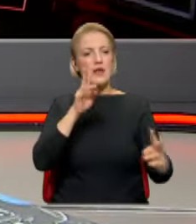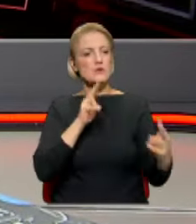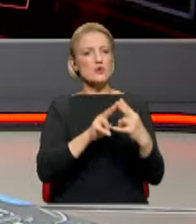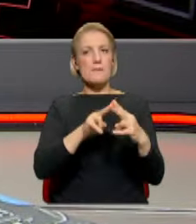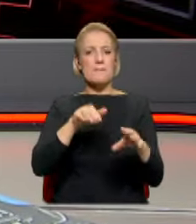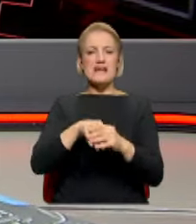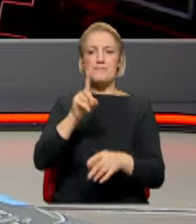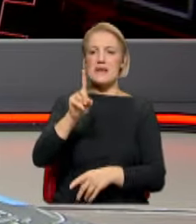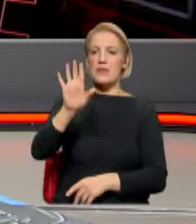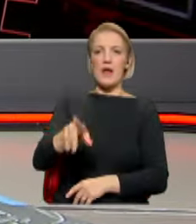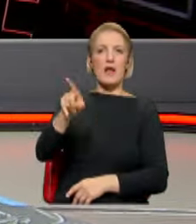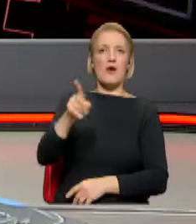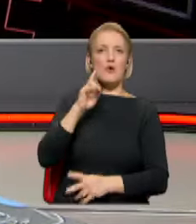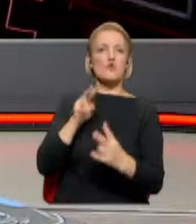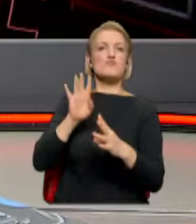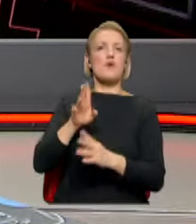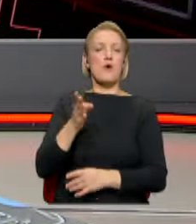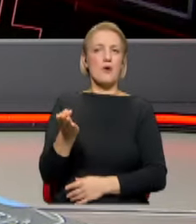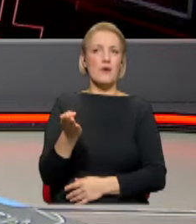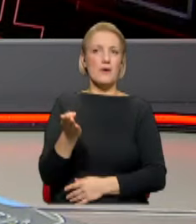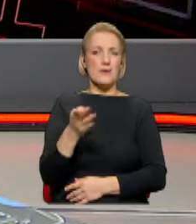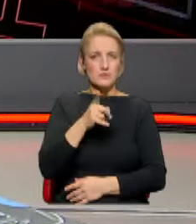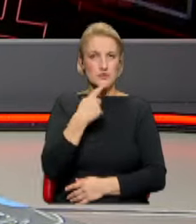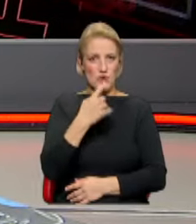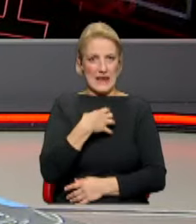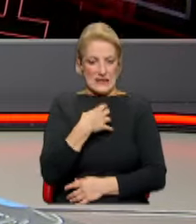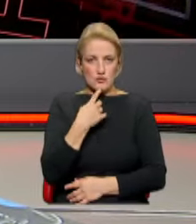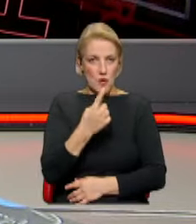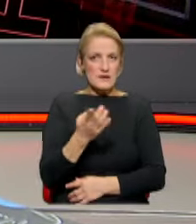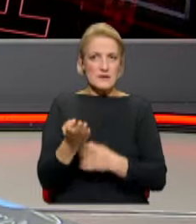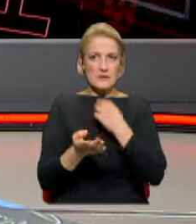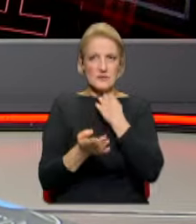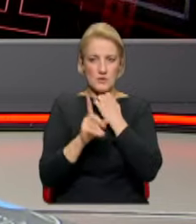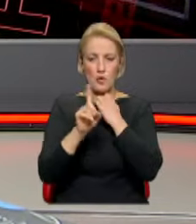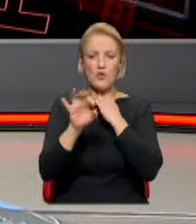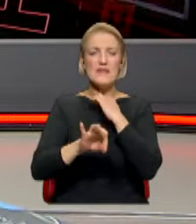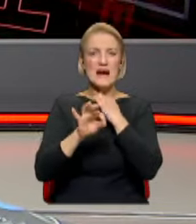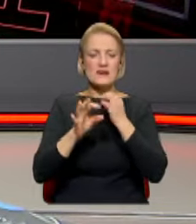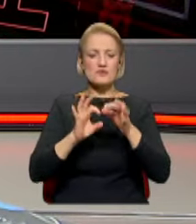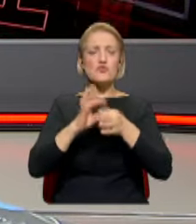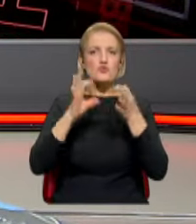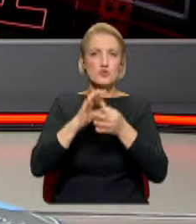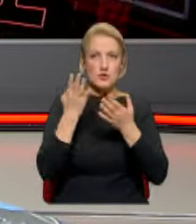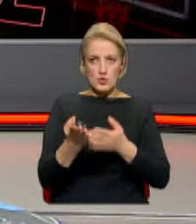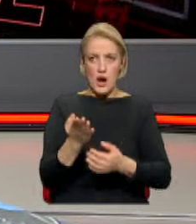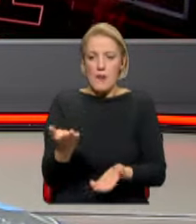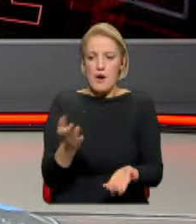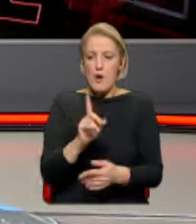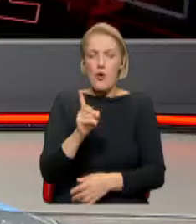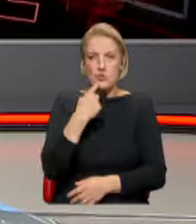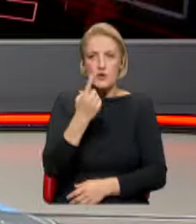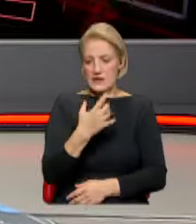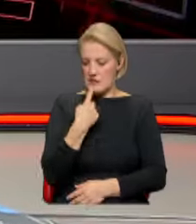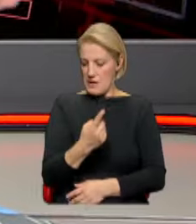mecliste bir tek o kalmış görüşmeyen kendi işçileriyle bunu söyledi Sonra 10 dakikada çözülürmü onu da